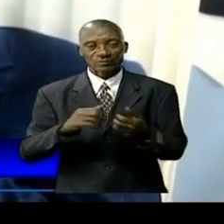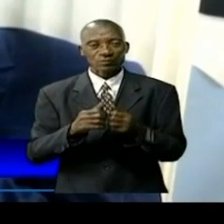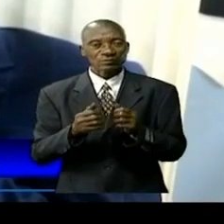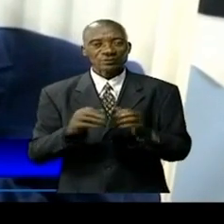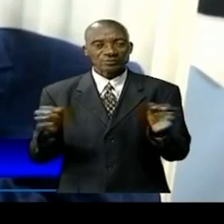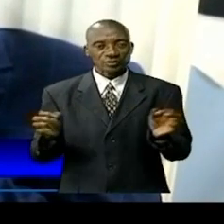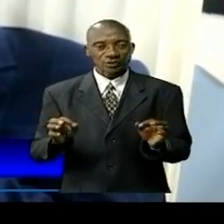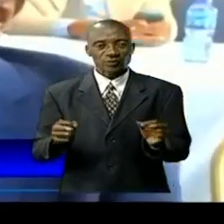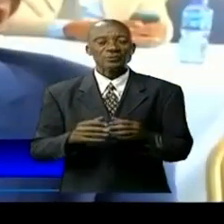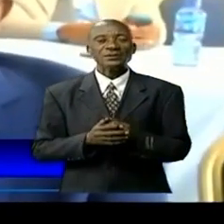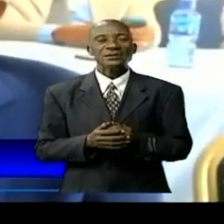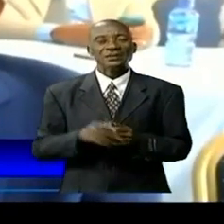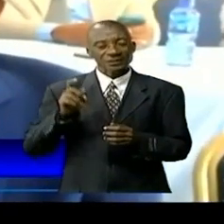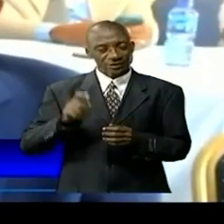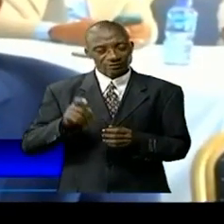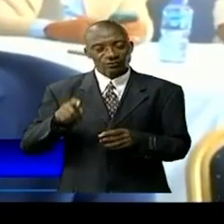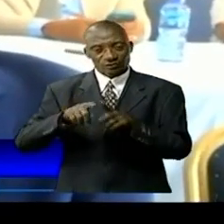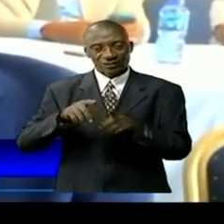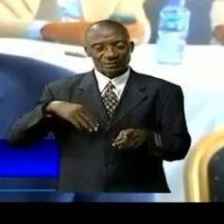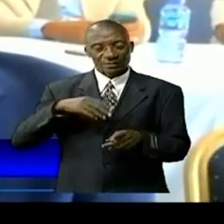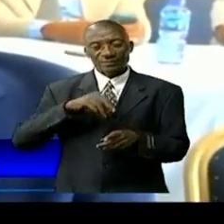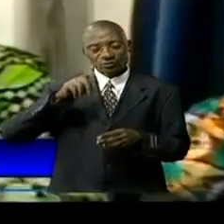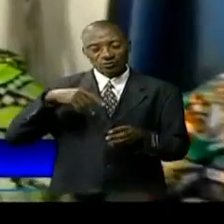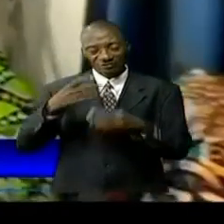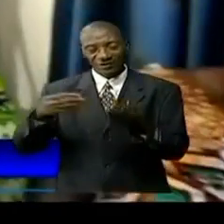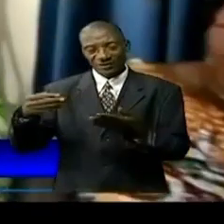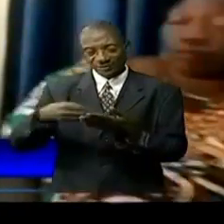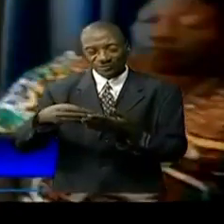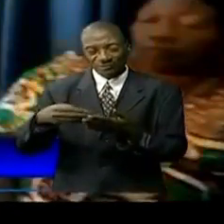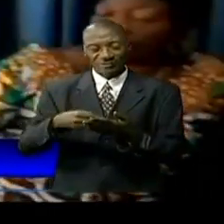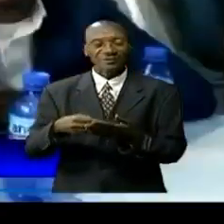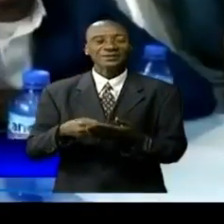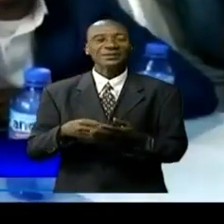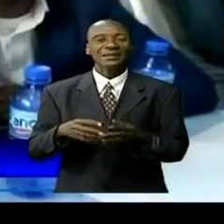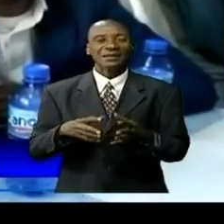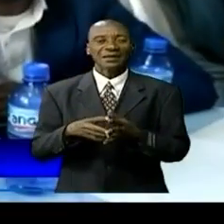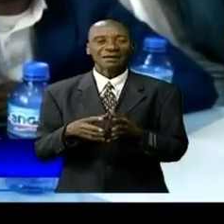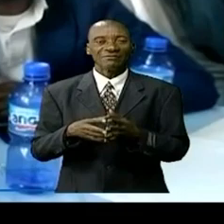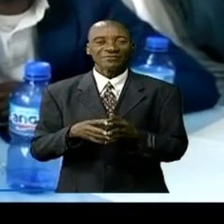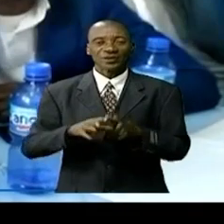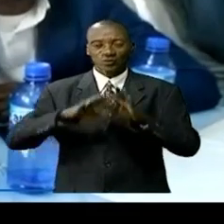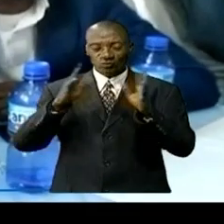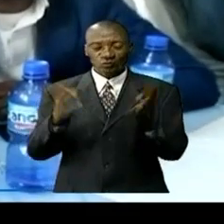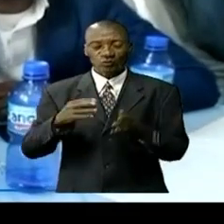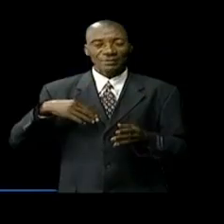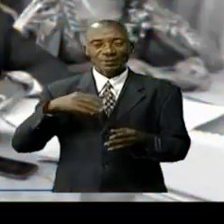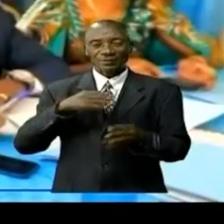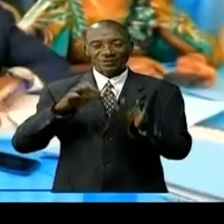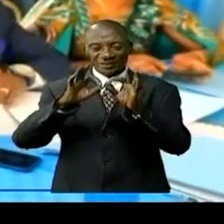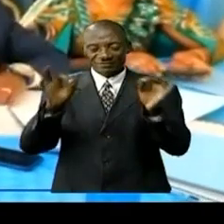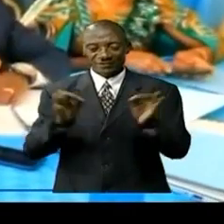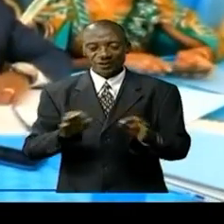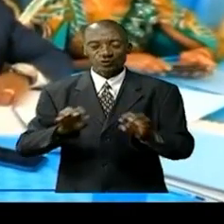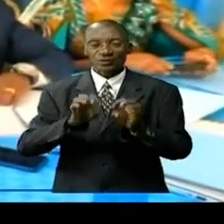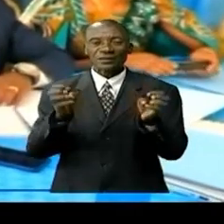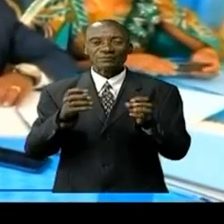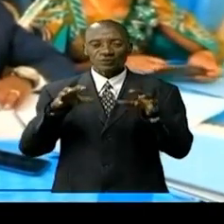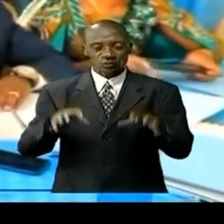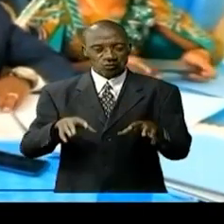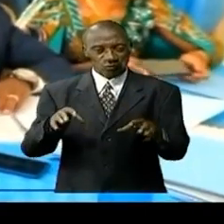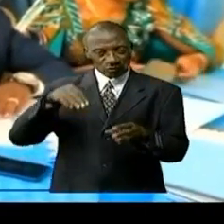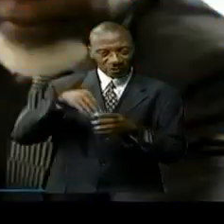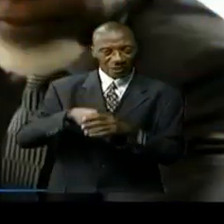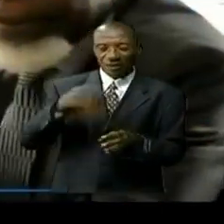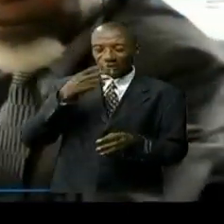à apirer les dettes et autres charges de la Fédération des entreprises du Congo FEC Sud Kivu. La réunion de l'Assemblée générale élective a eu